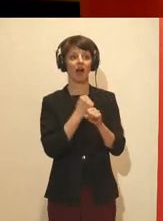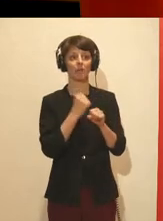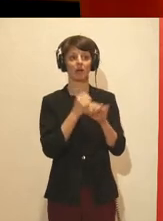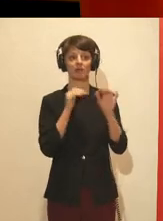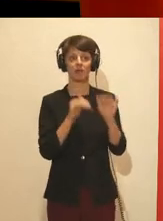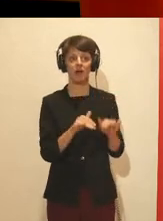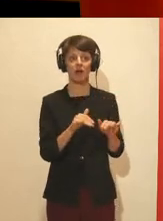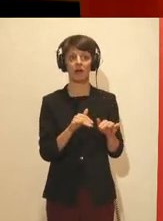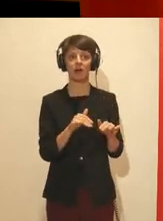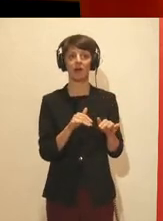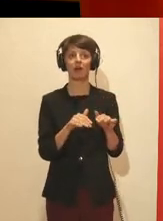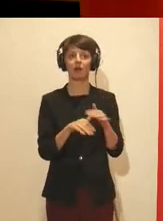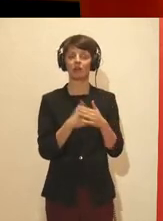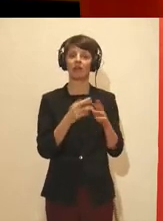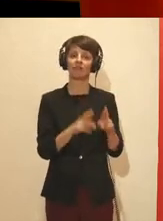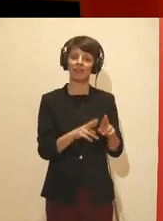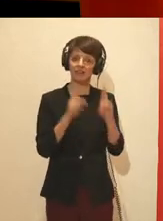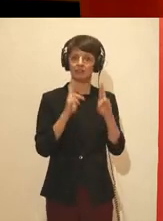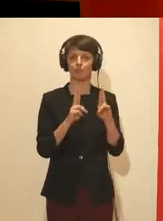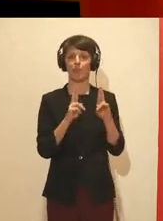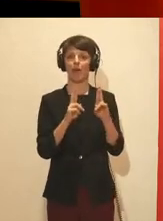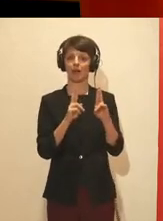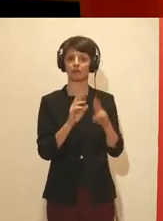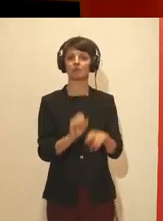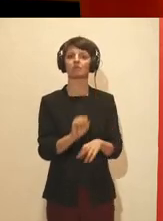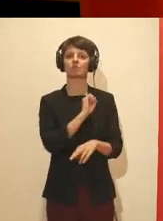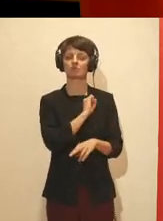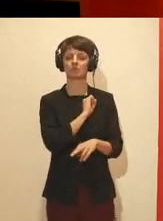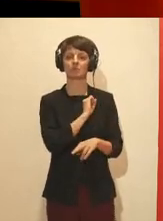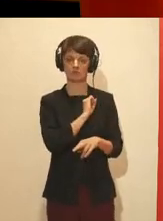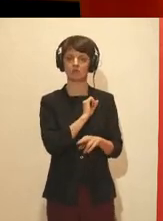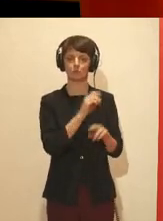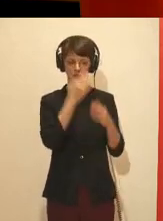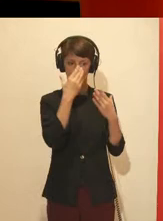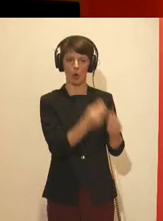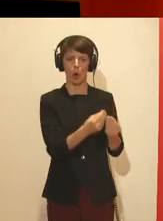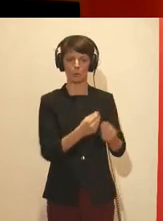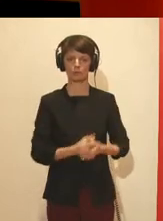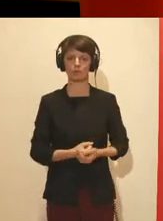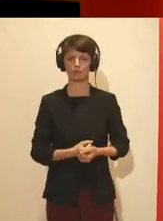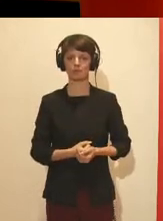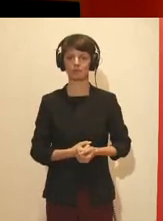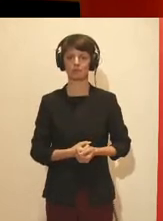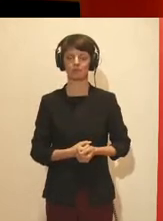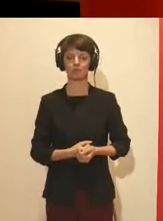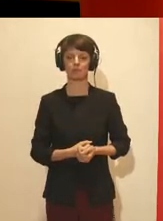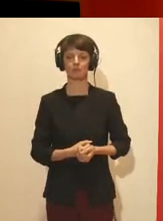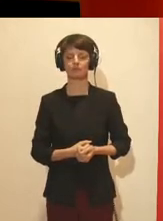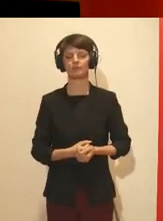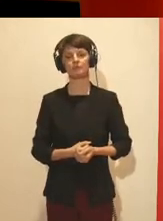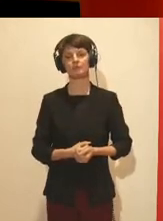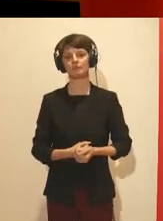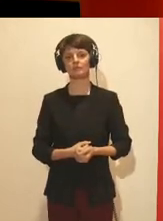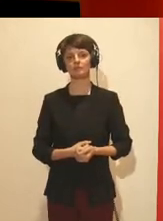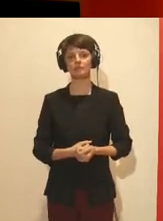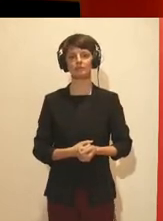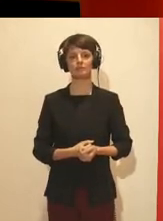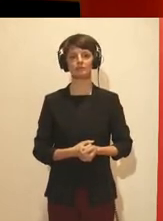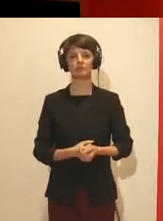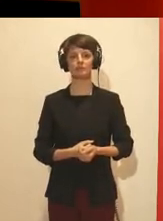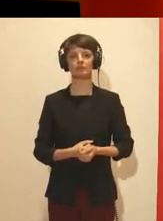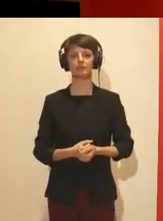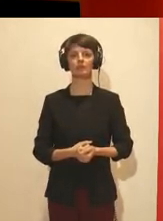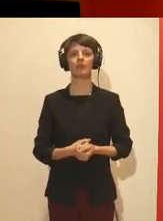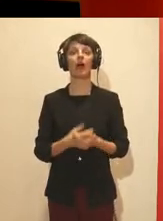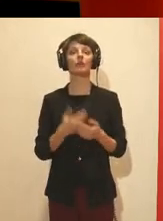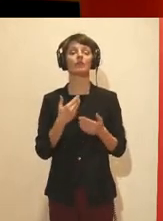die eben respekt verdient dass das eine das zweite ist ich finde dieses beispiel mit dem schiff